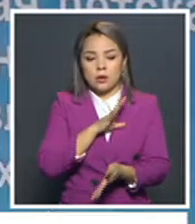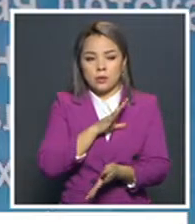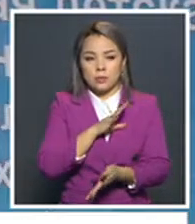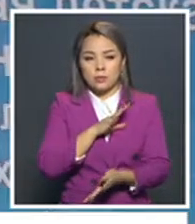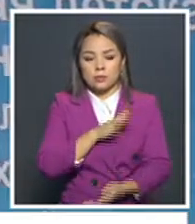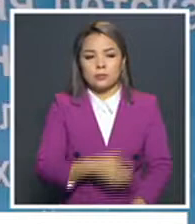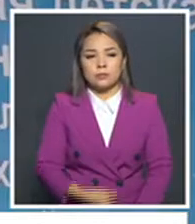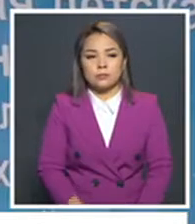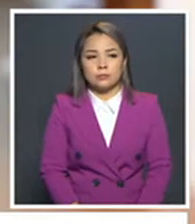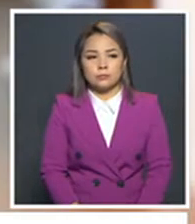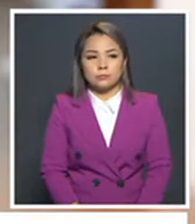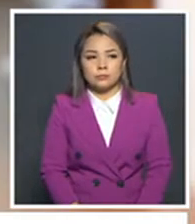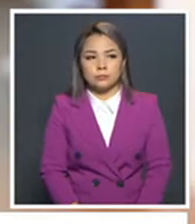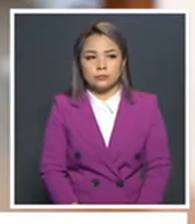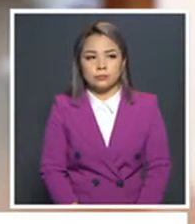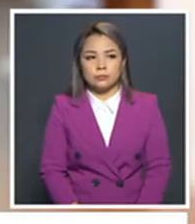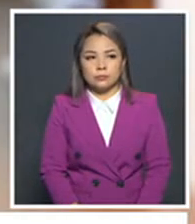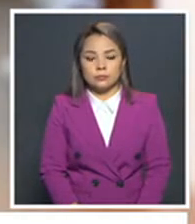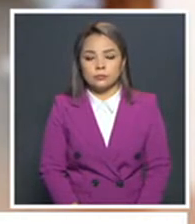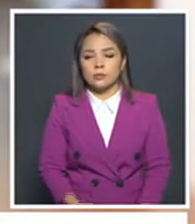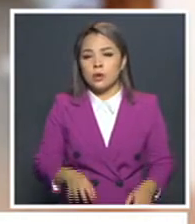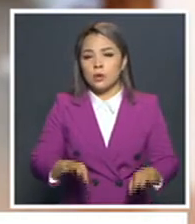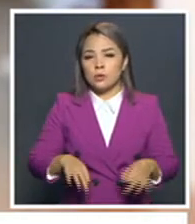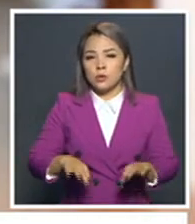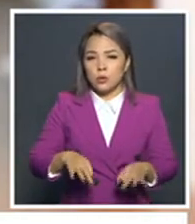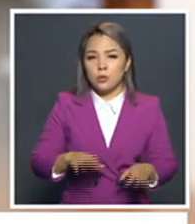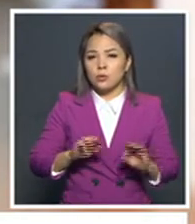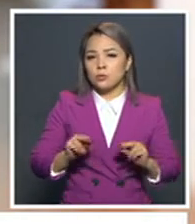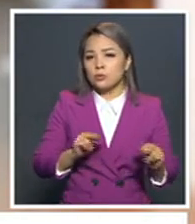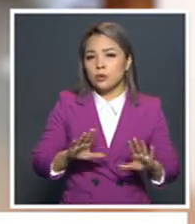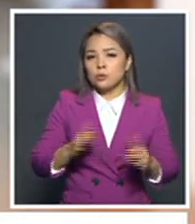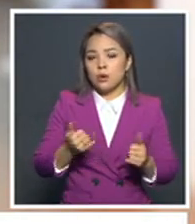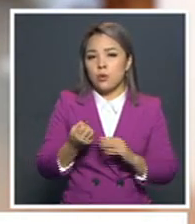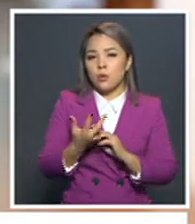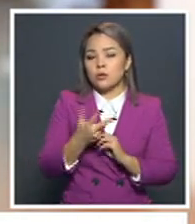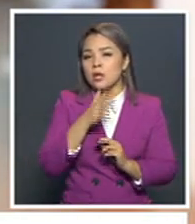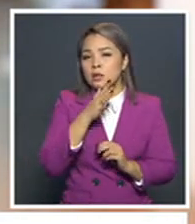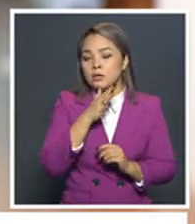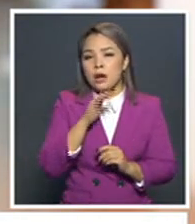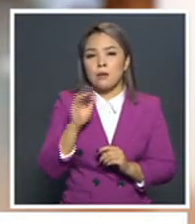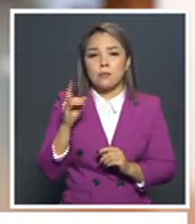жеткізілді. Жол көлік оқиғасымен 13 жасар баланы